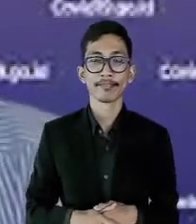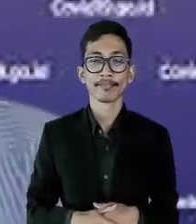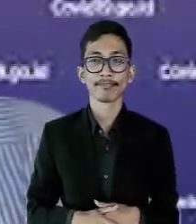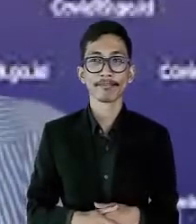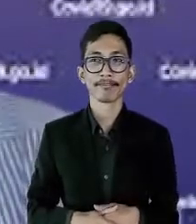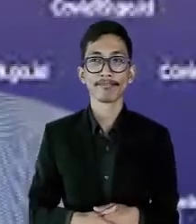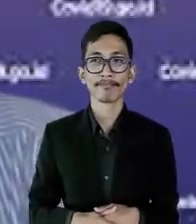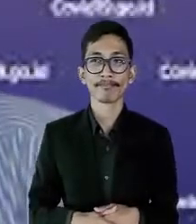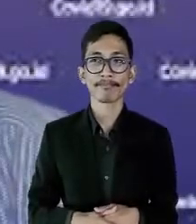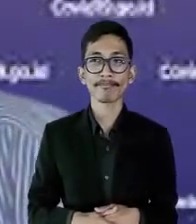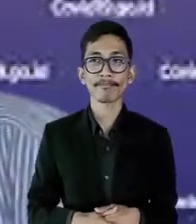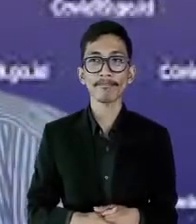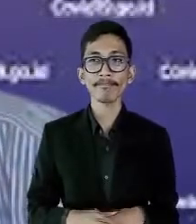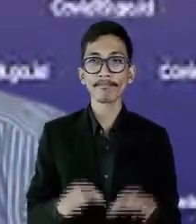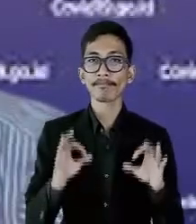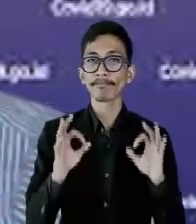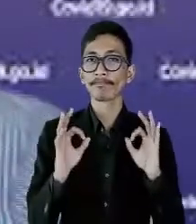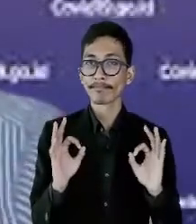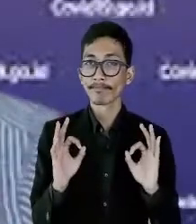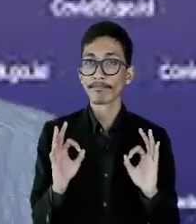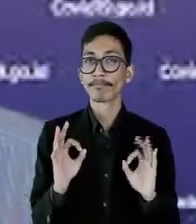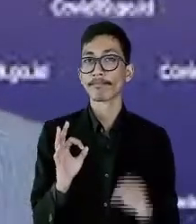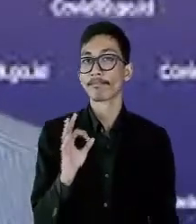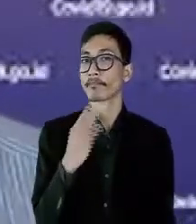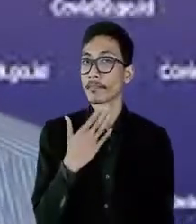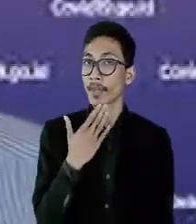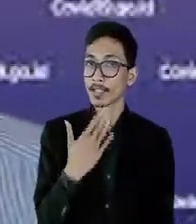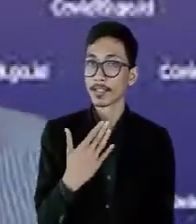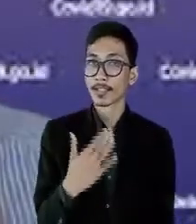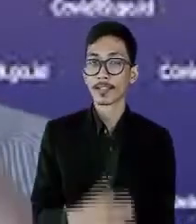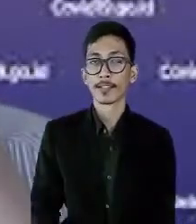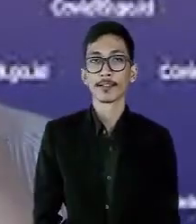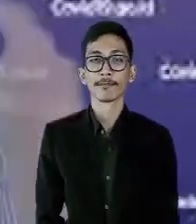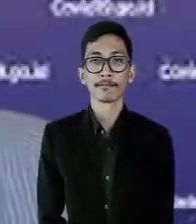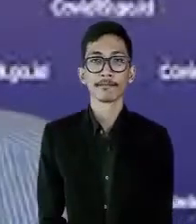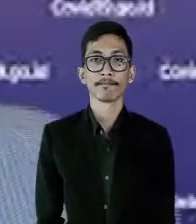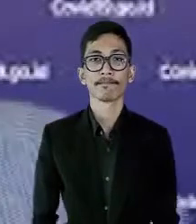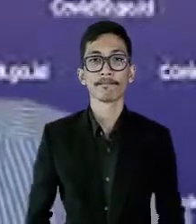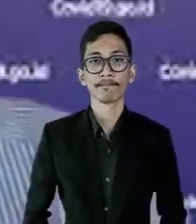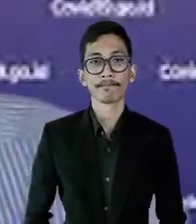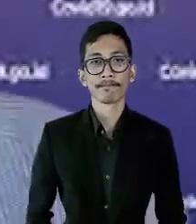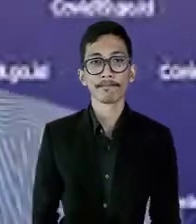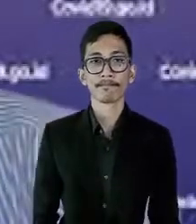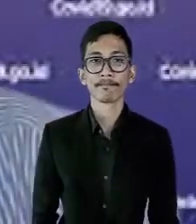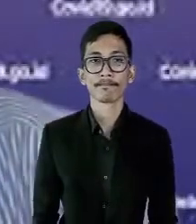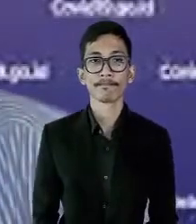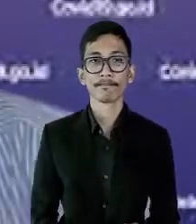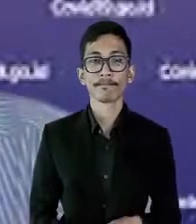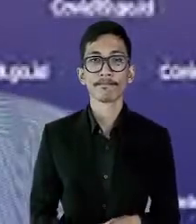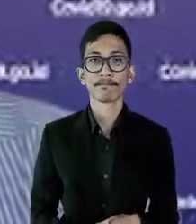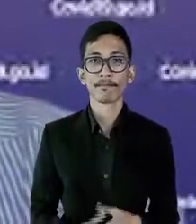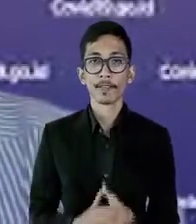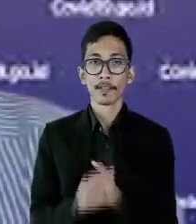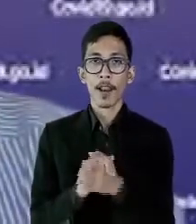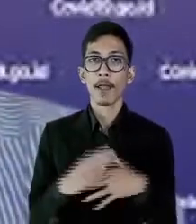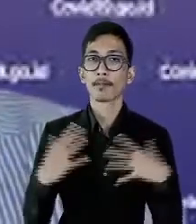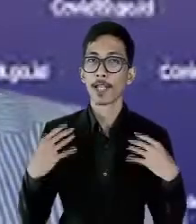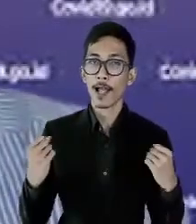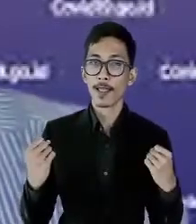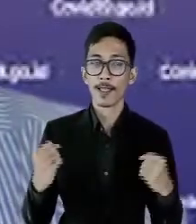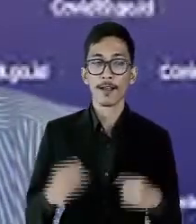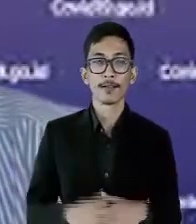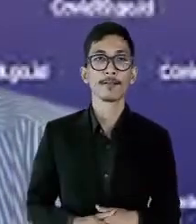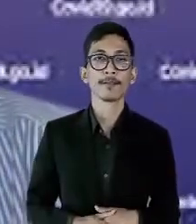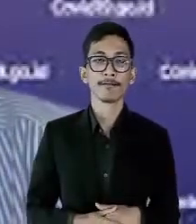bincang-bincang ini ya. Baik, terima kasih. Baik, Yohan, nanti saya update, Pak. Baik, terima kasih Yohan, salam sehat selalu.